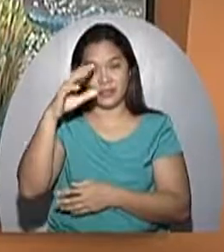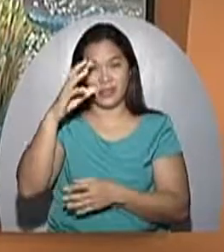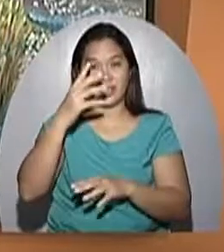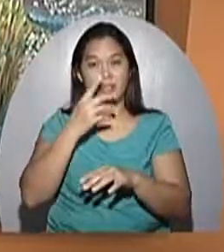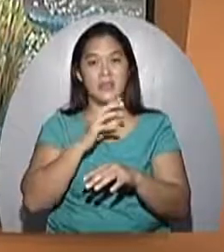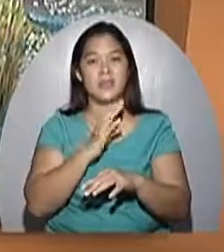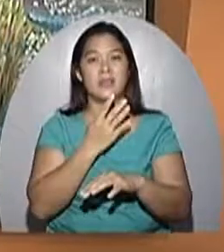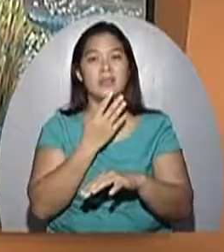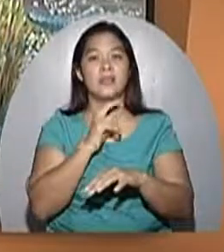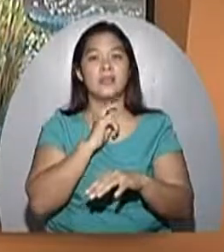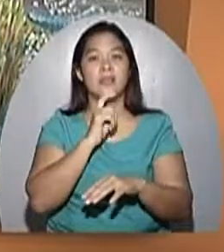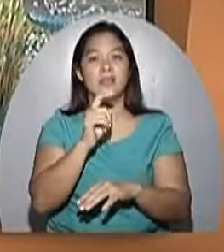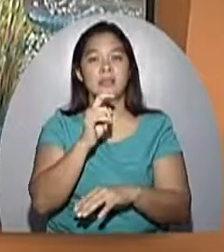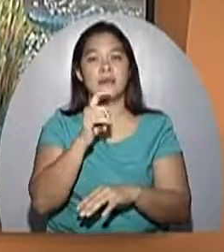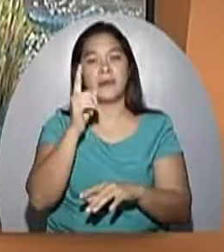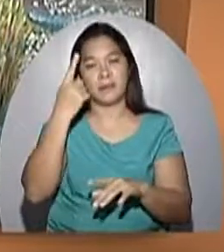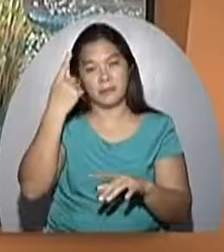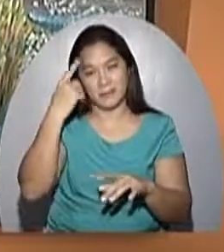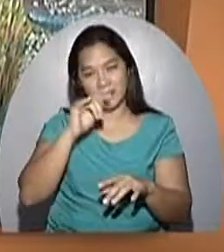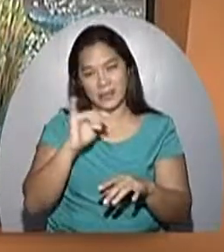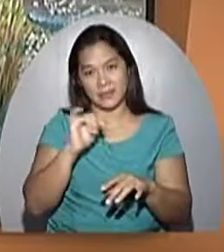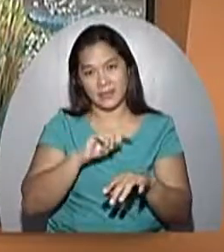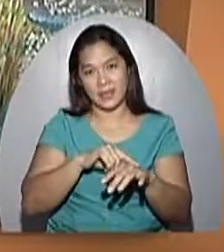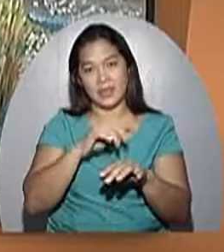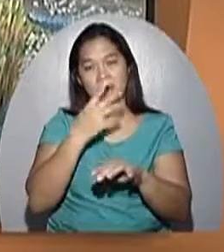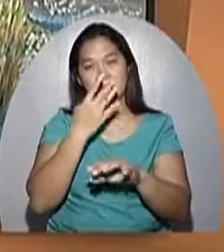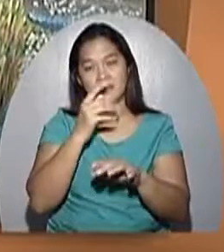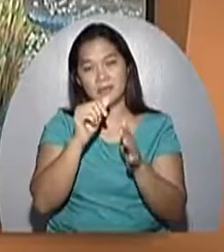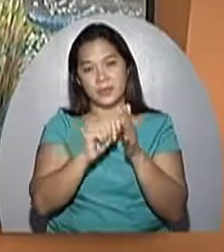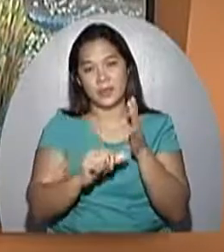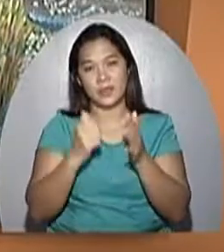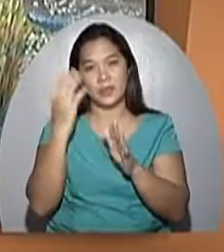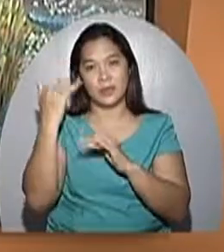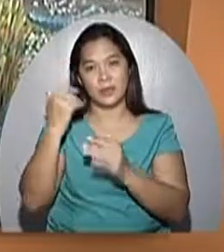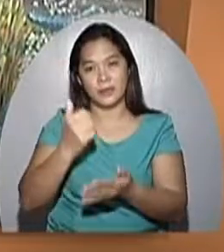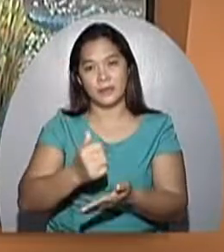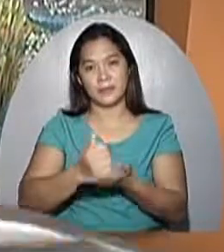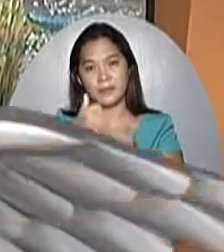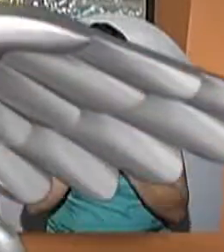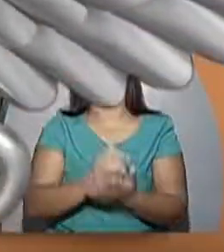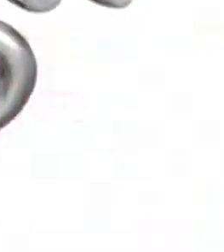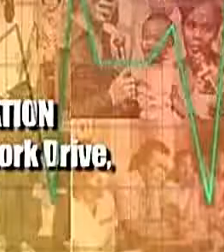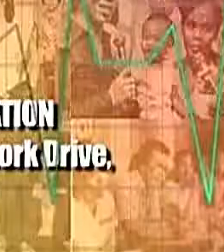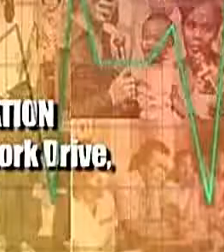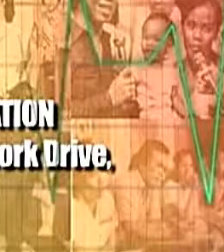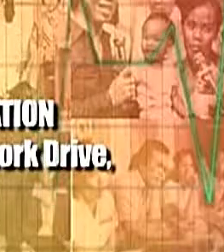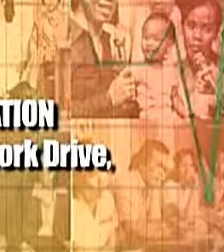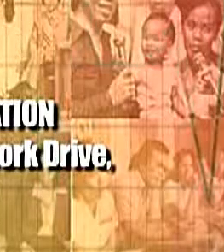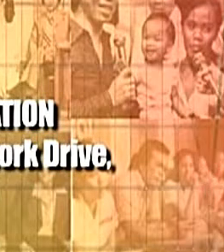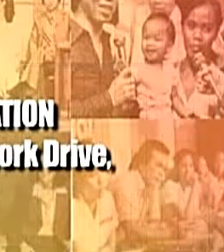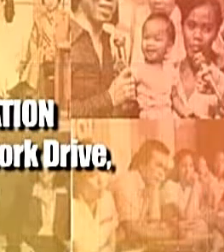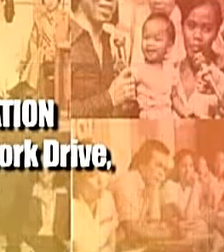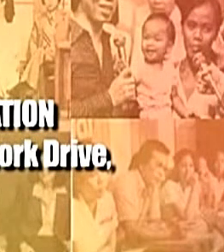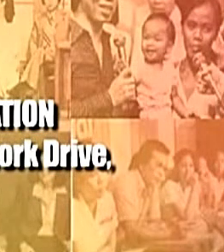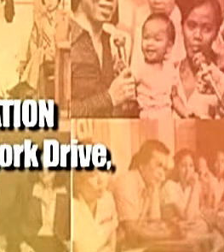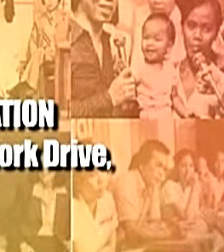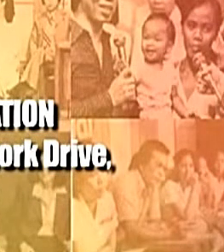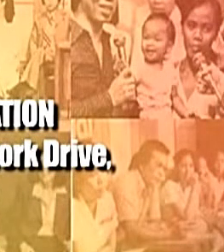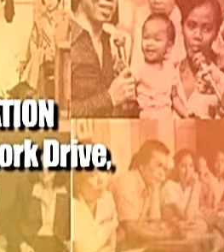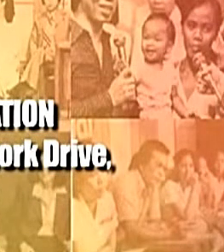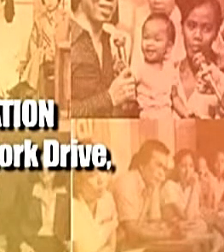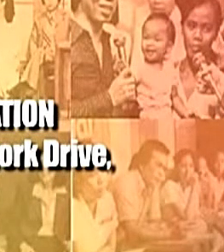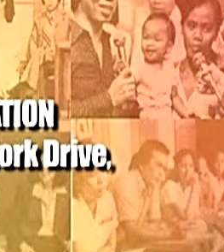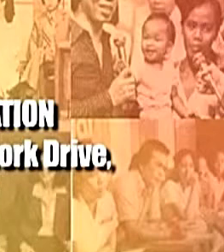para sa bakal, kundi pati na rin sa kanyang operasyon. Sana ay matulungan natin siya. Ang Kapwa Kumalco Foundation